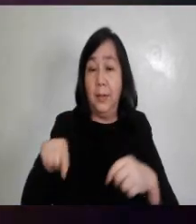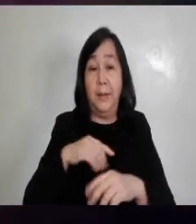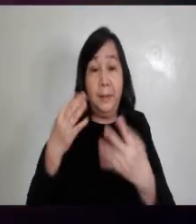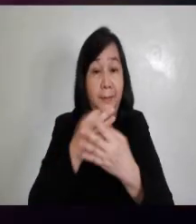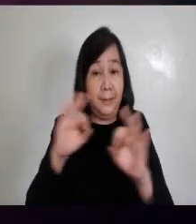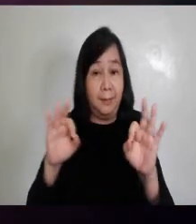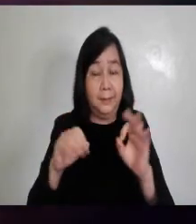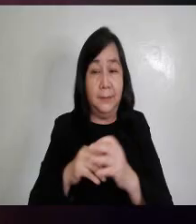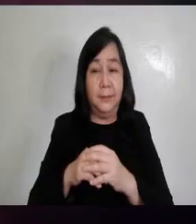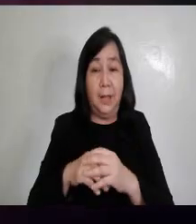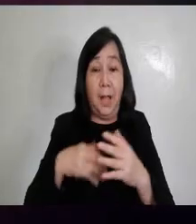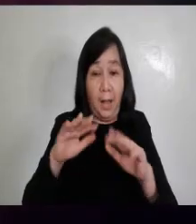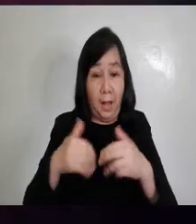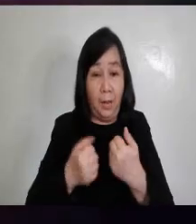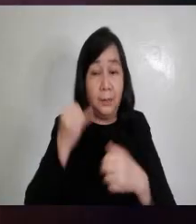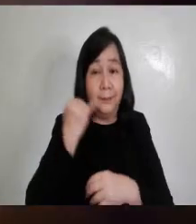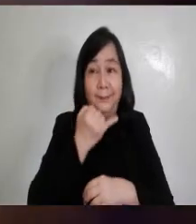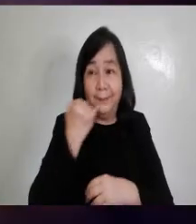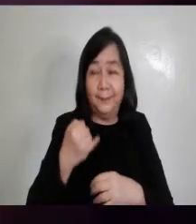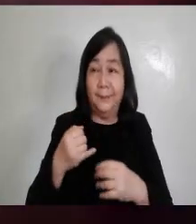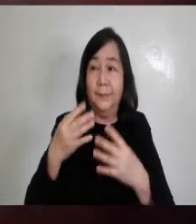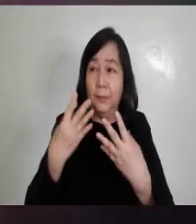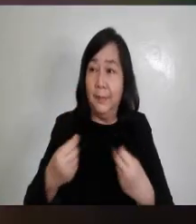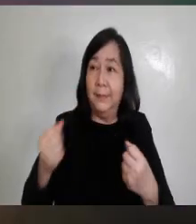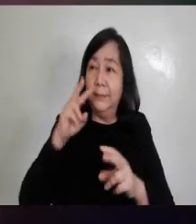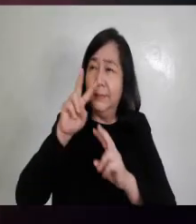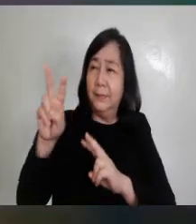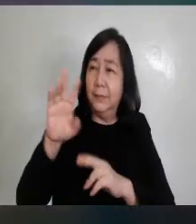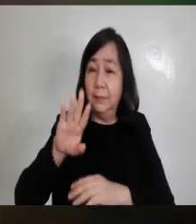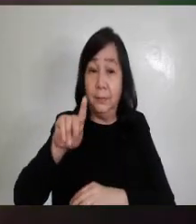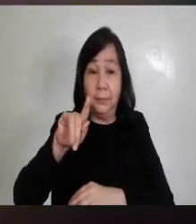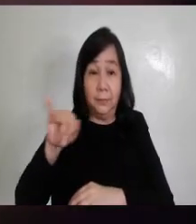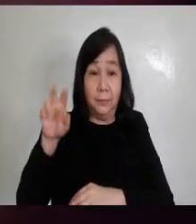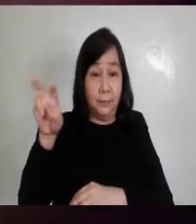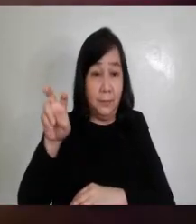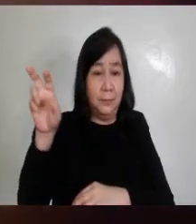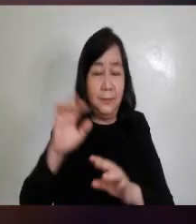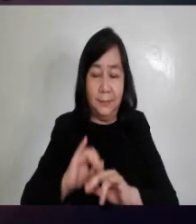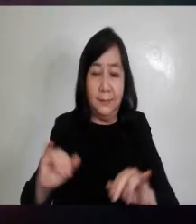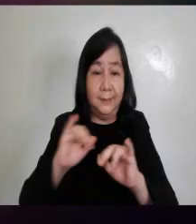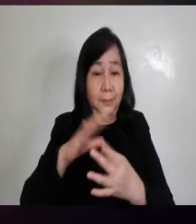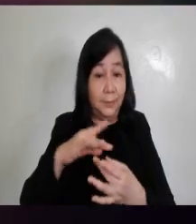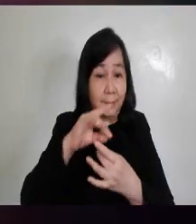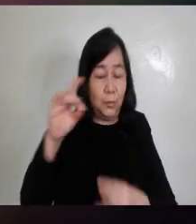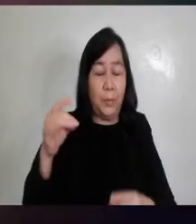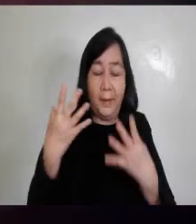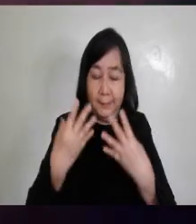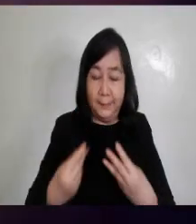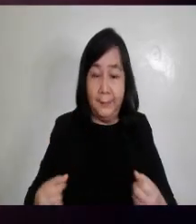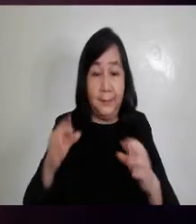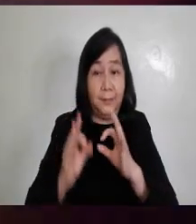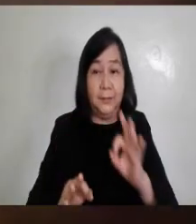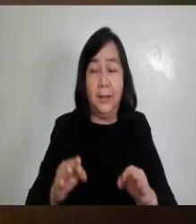paanong gumaling ang mga Israelita nang tumingin sa tansong ahas, tayo rin ay espiritual na gumagaling kapag